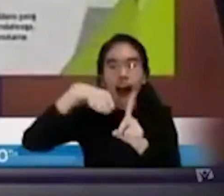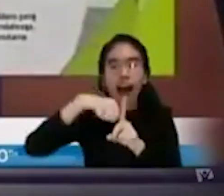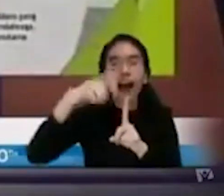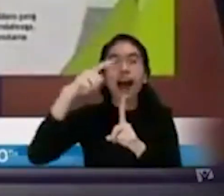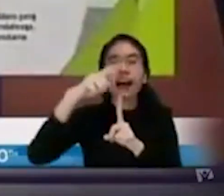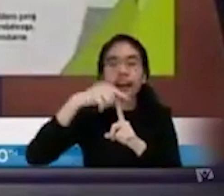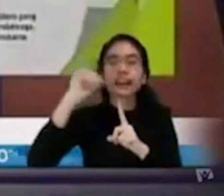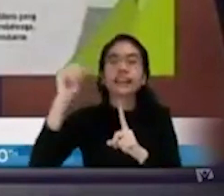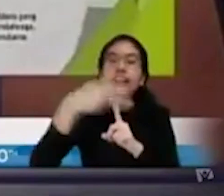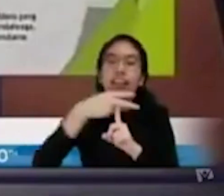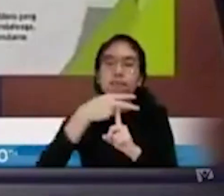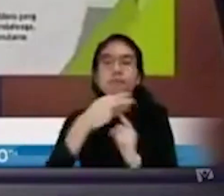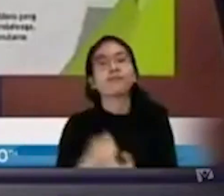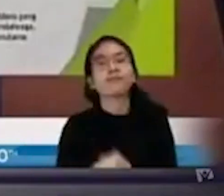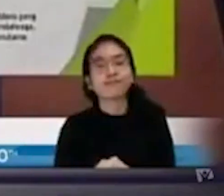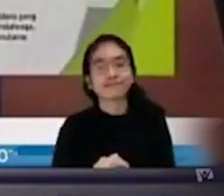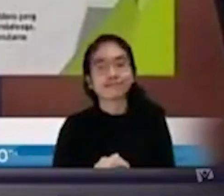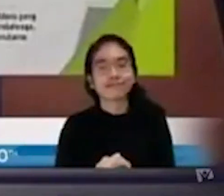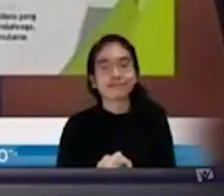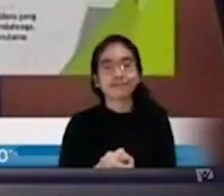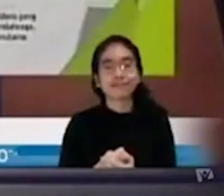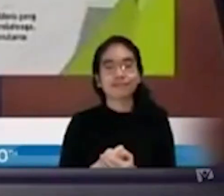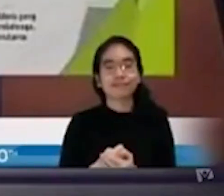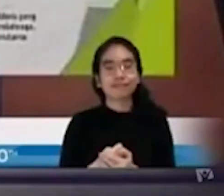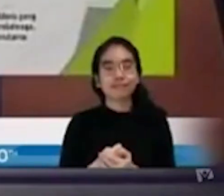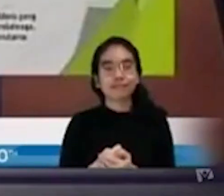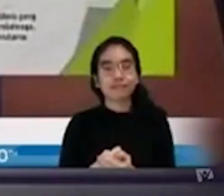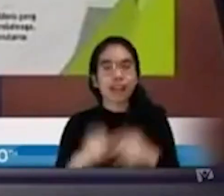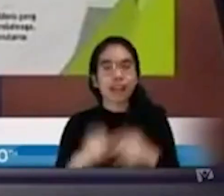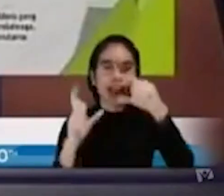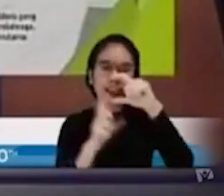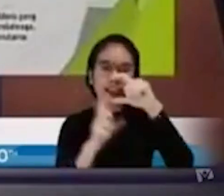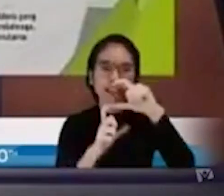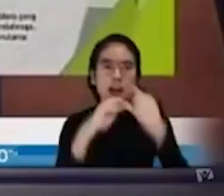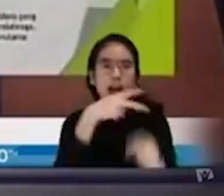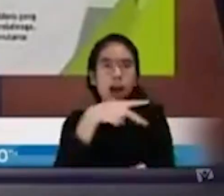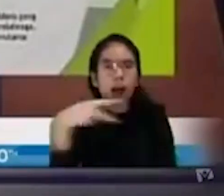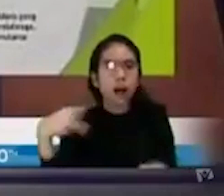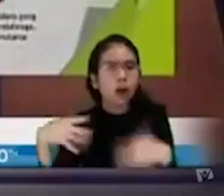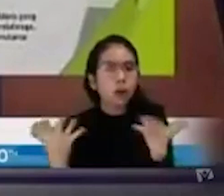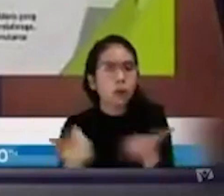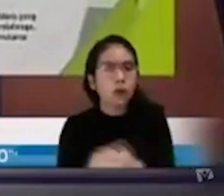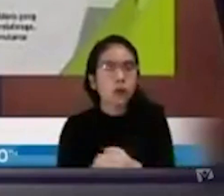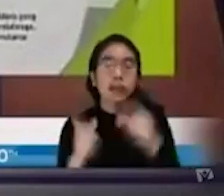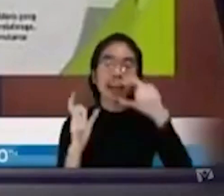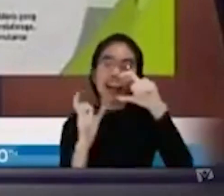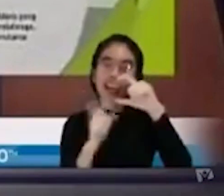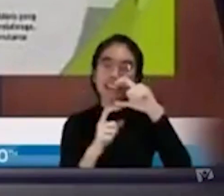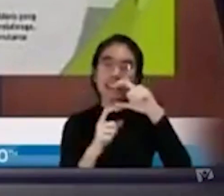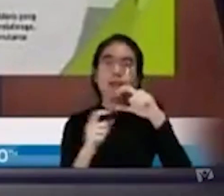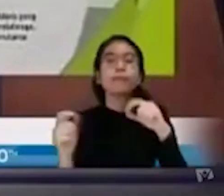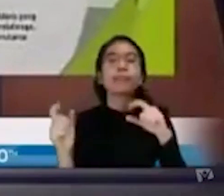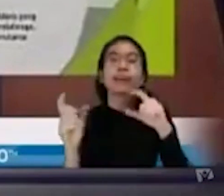yang datang di rumah sakit. S-nya adalah santun. Jadi setiap pekerja melayani dengan